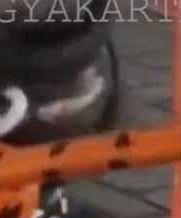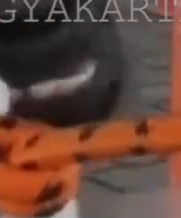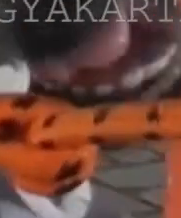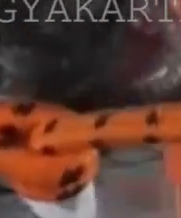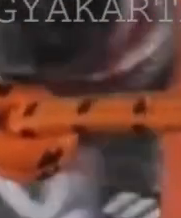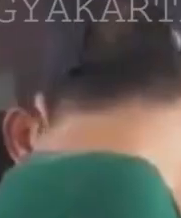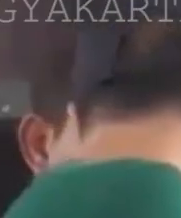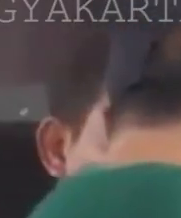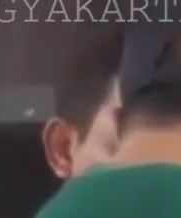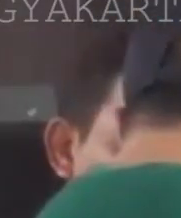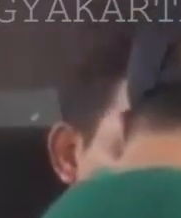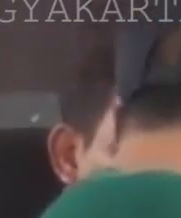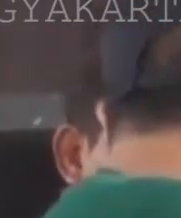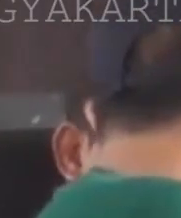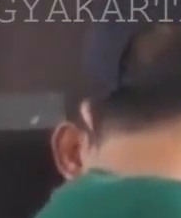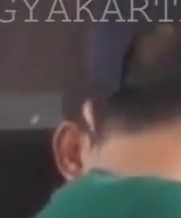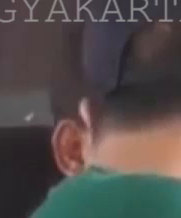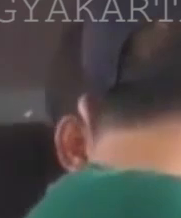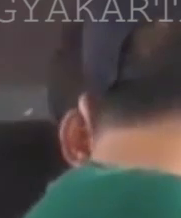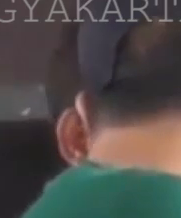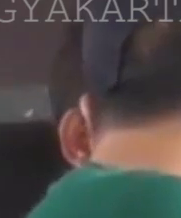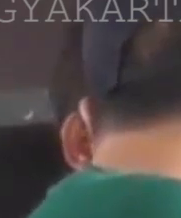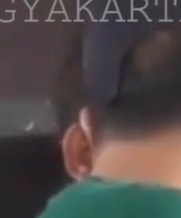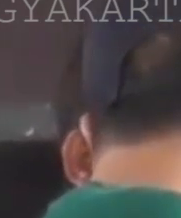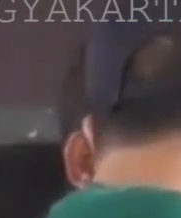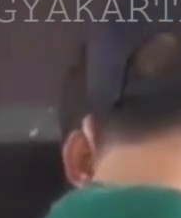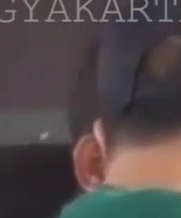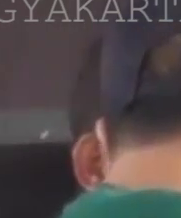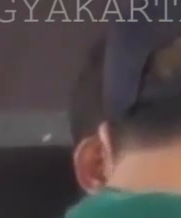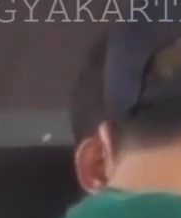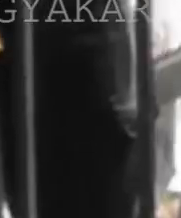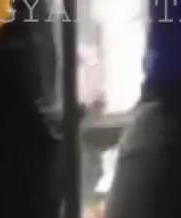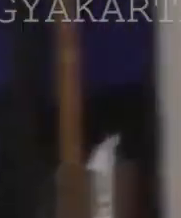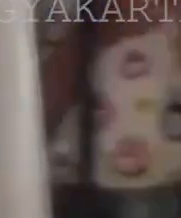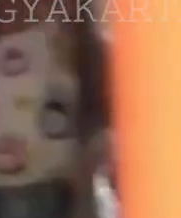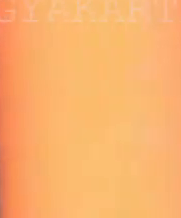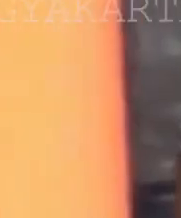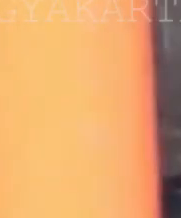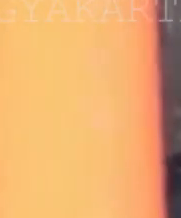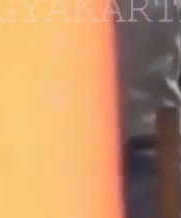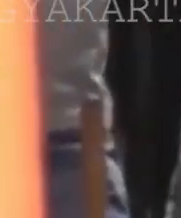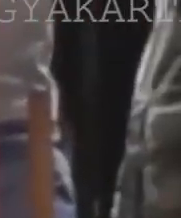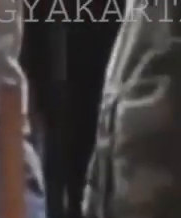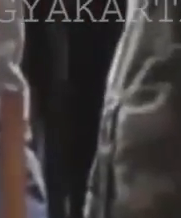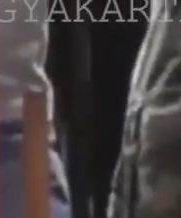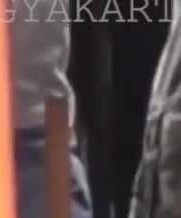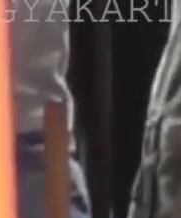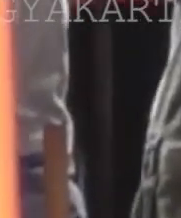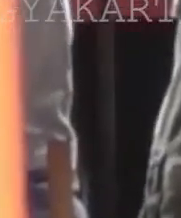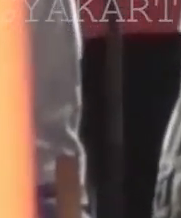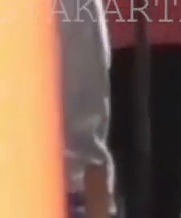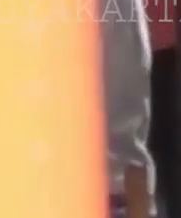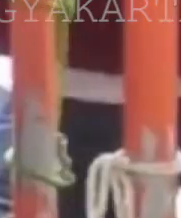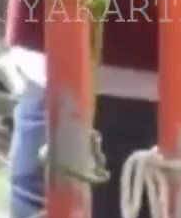Kambing PE Kaligesing yang memiliki sejumlah keunggulan di antaranya mimik wajah yang unik dan perawakannya